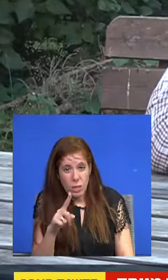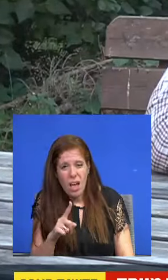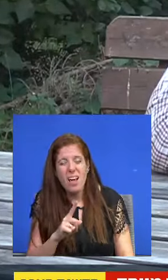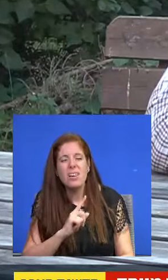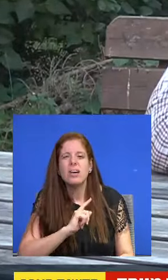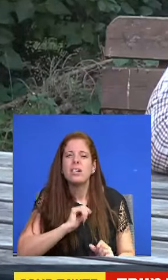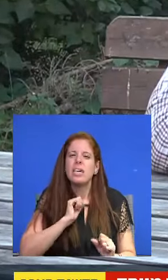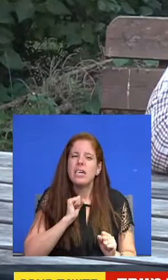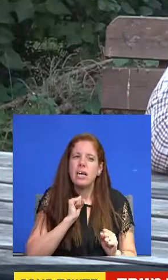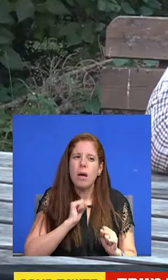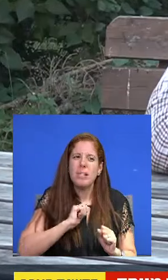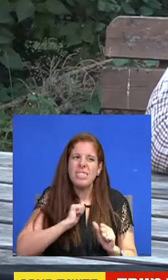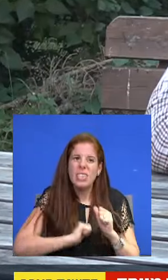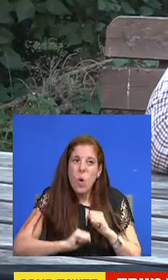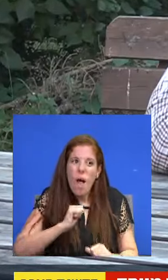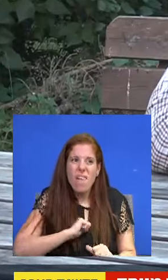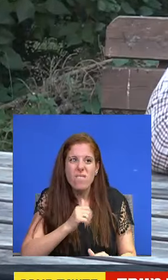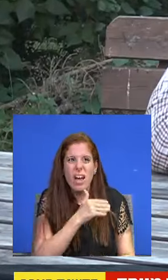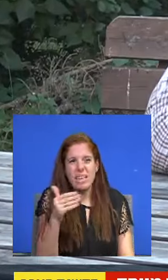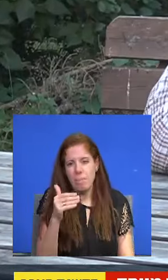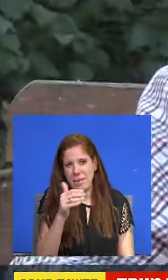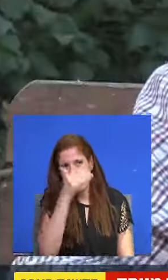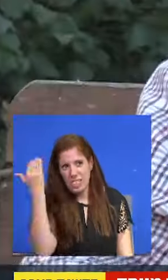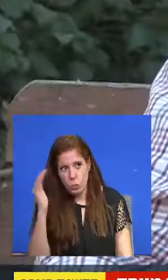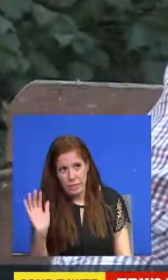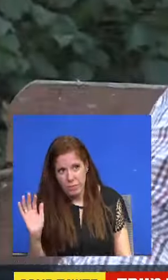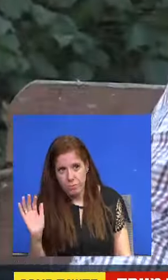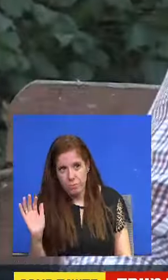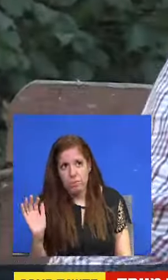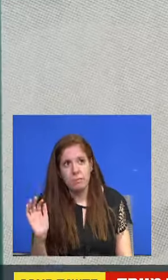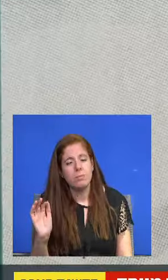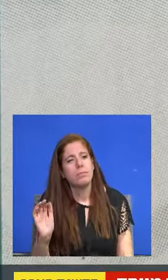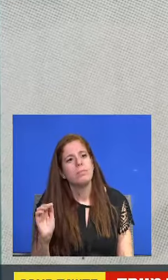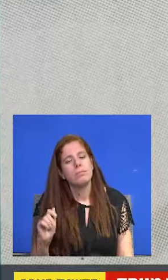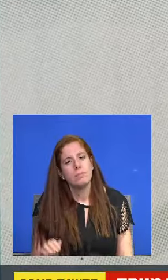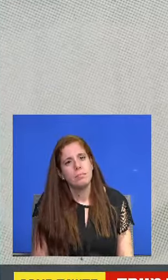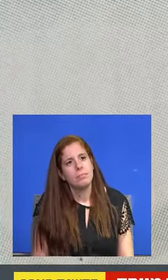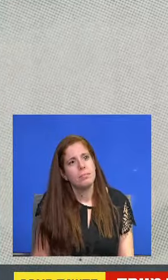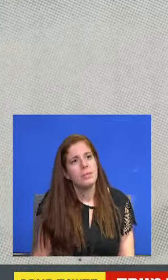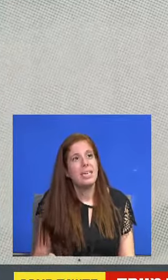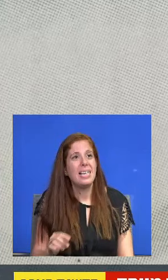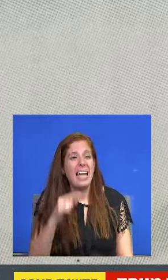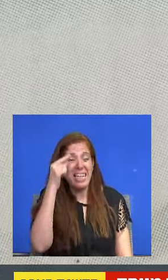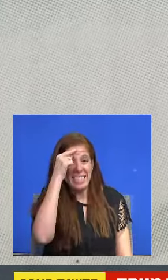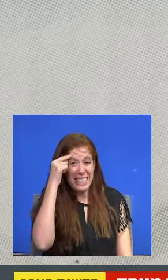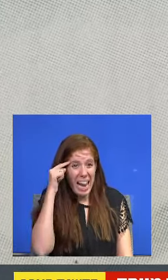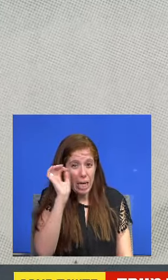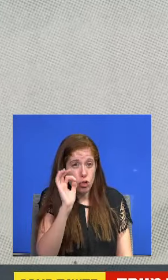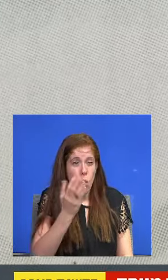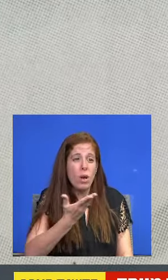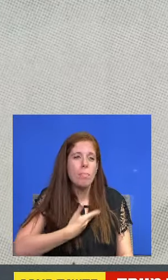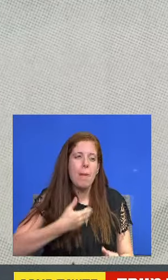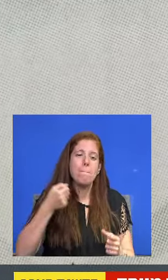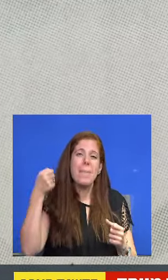painful Rechtsextremismus can be. This is Rechtsextremismus. את הצלקת הניכרת שלו קיבל מאגרופן